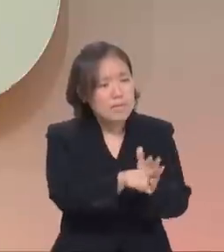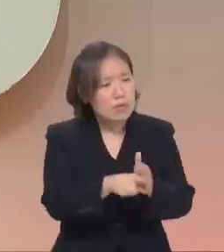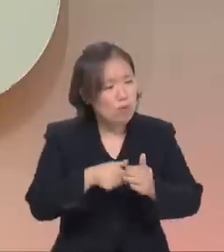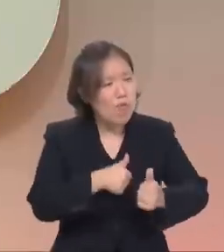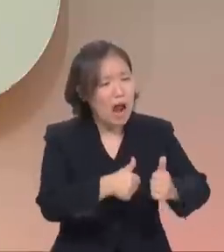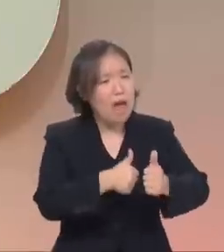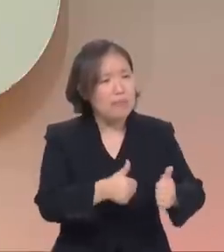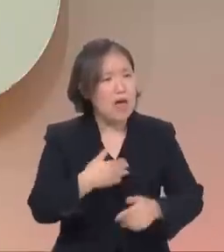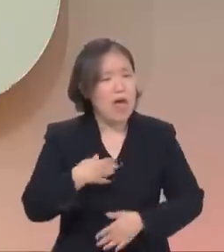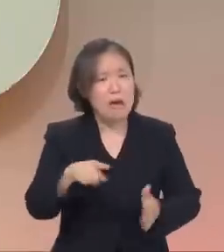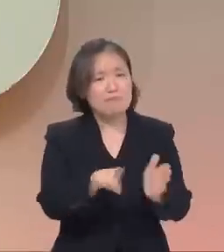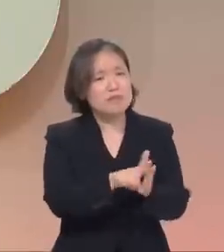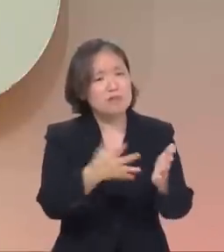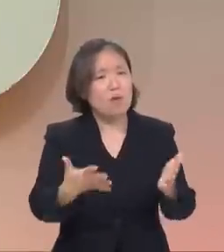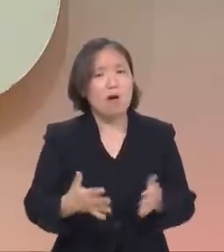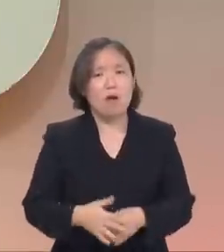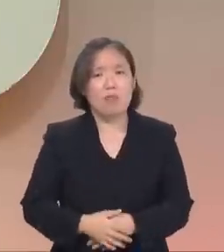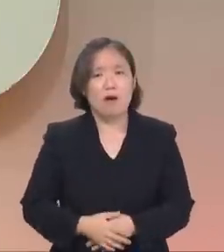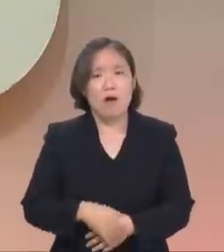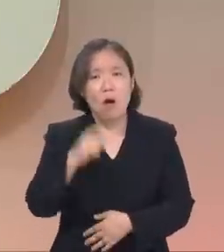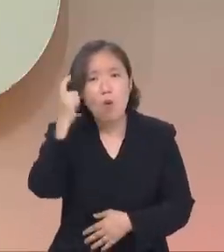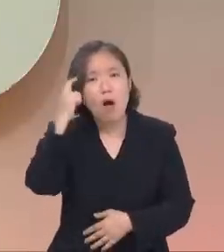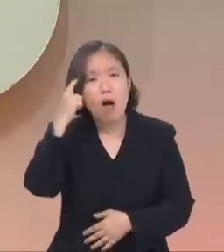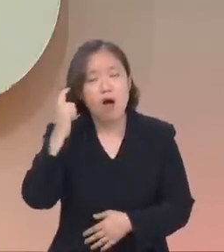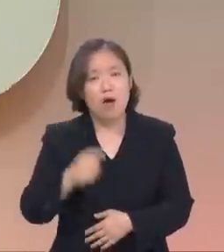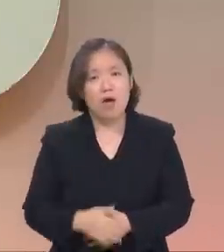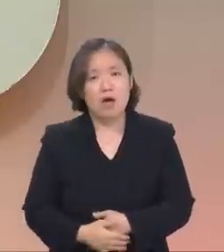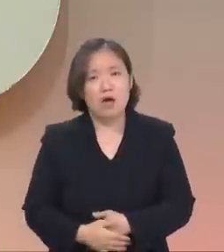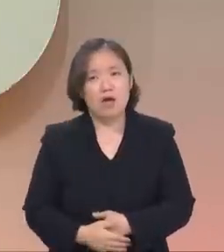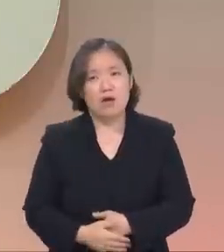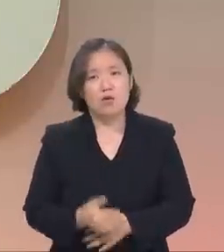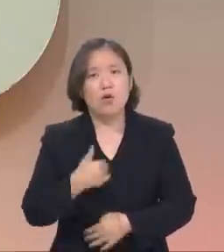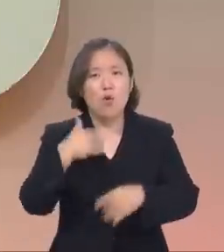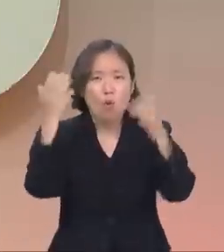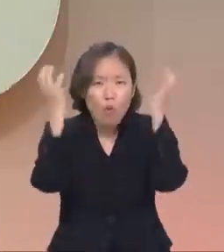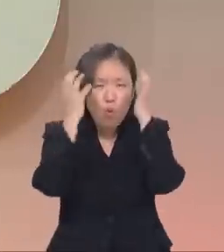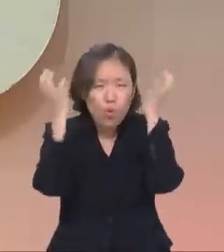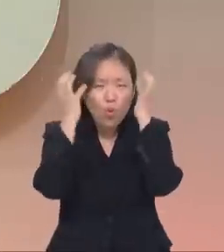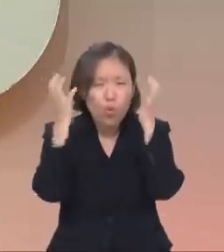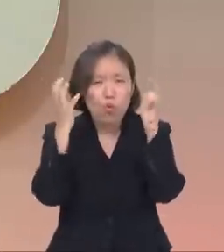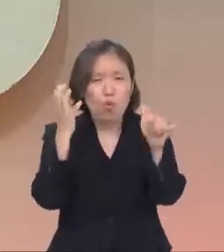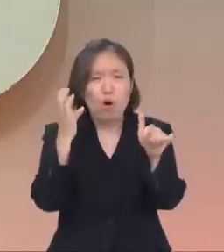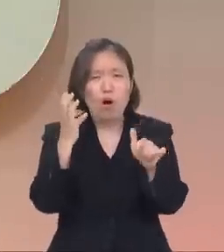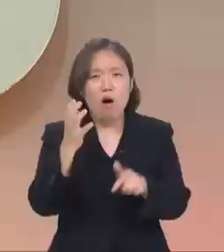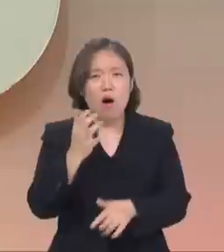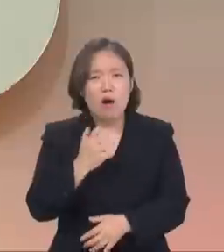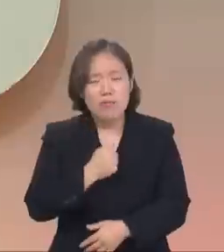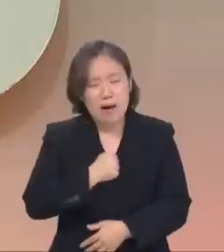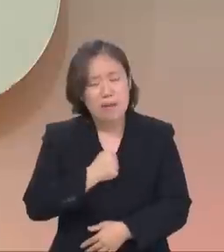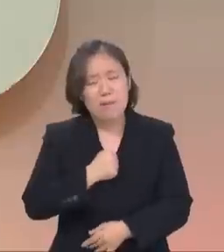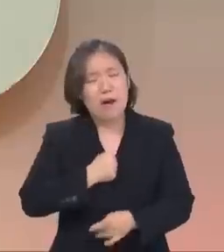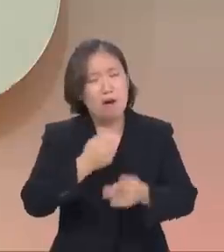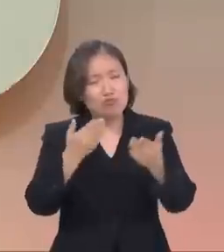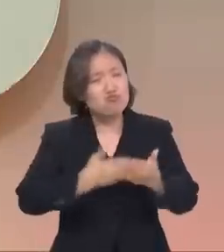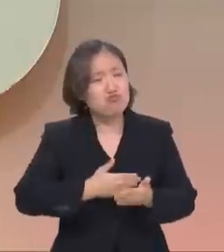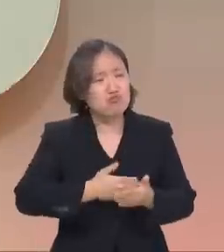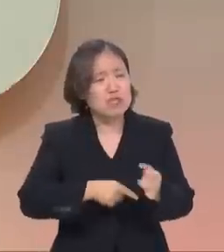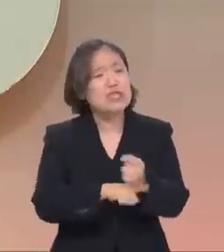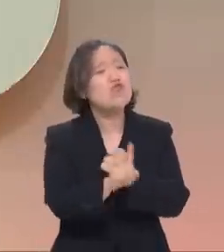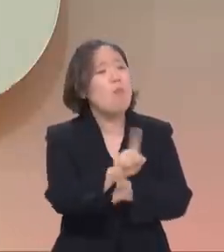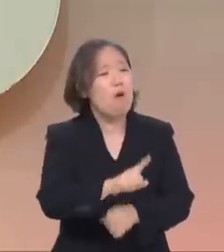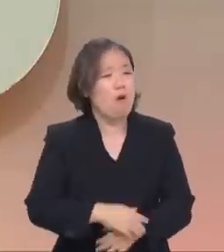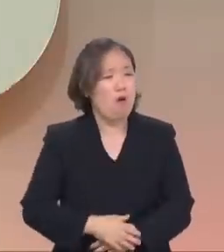내팽개칠 수가 있습니다 왜 저에게 이런 고통과 시련을 주시는 겁니까 도대체 왜